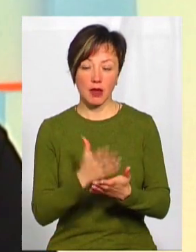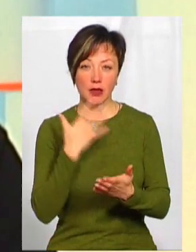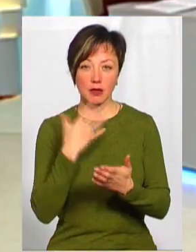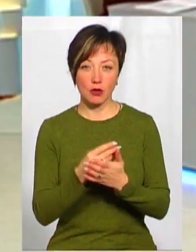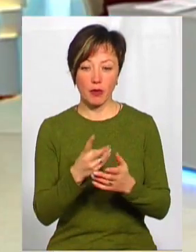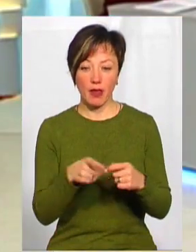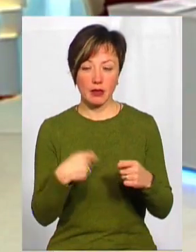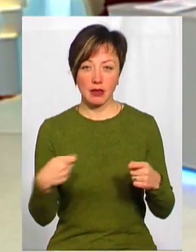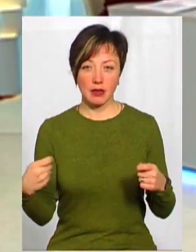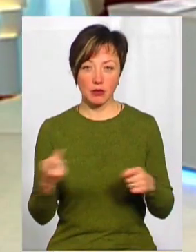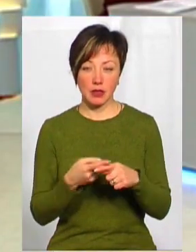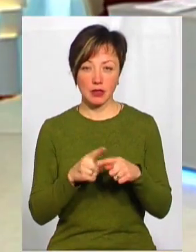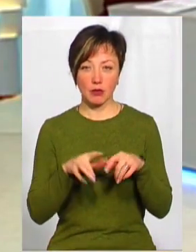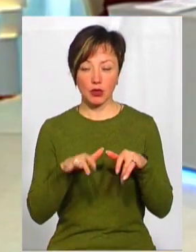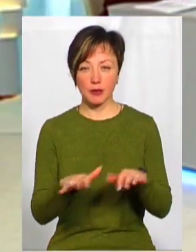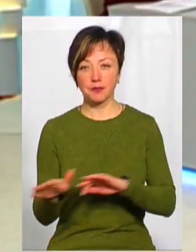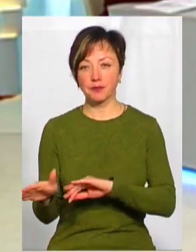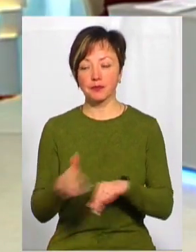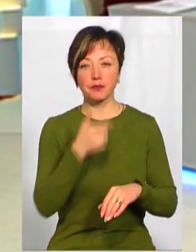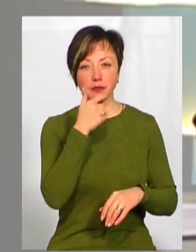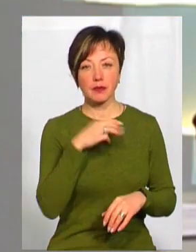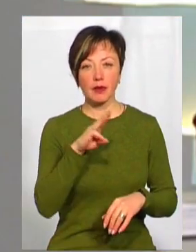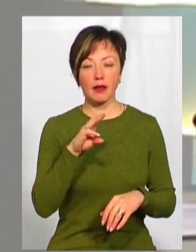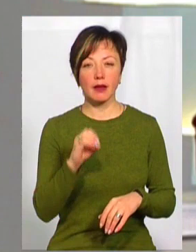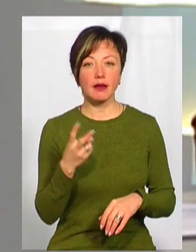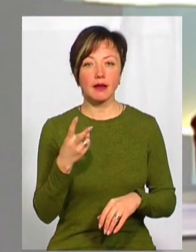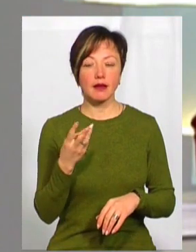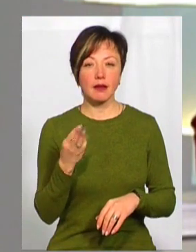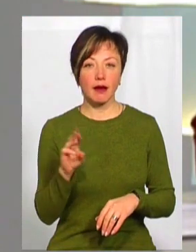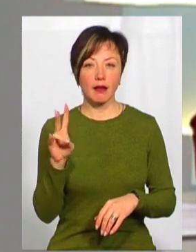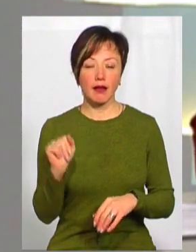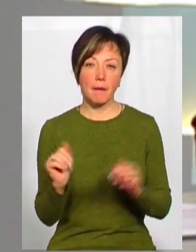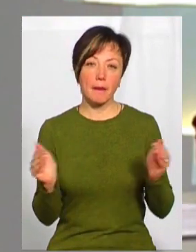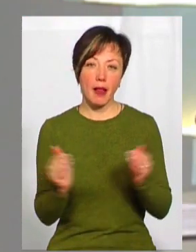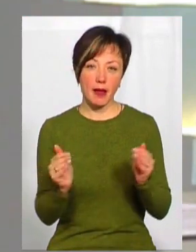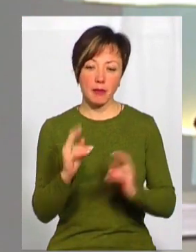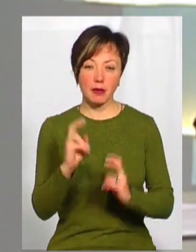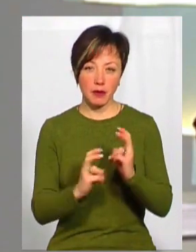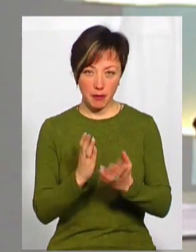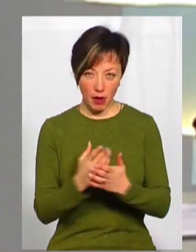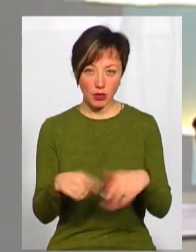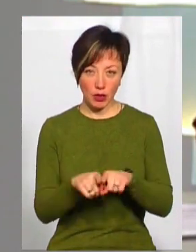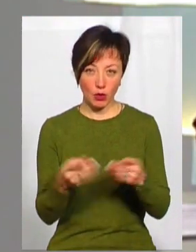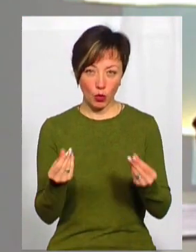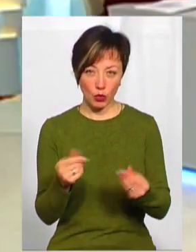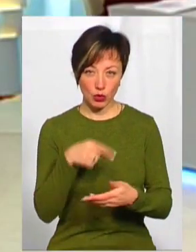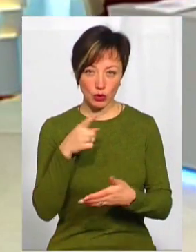Ну, щоб не затримувати так. Це все. Пані Тетяно, а комунальні невеликі підприємства мають такі